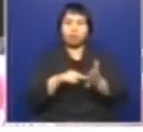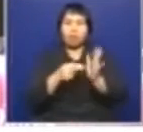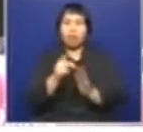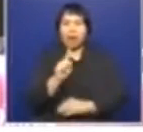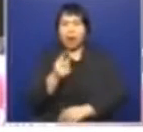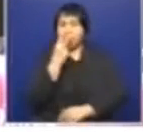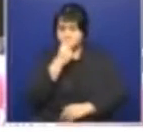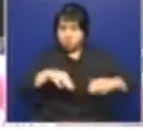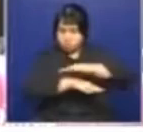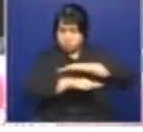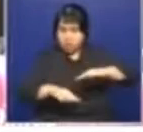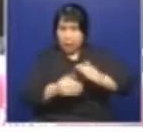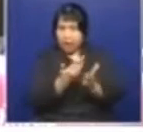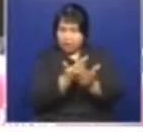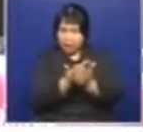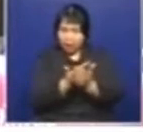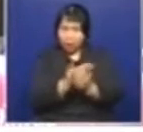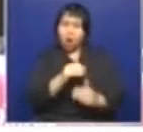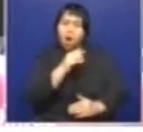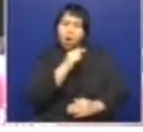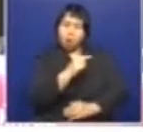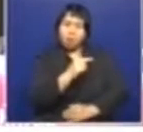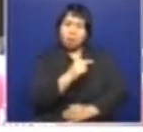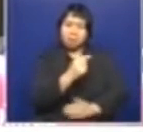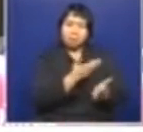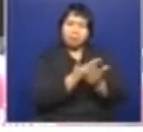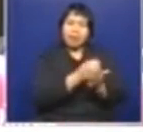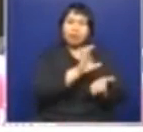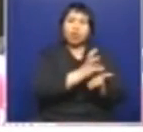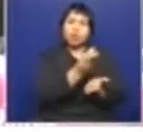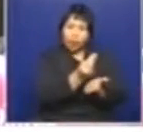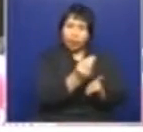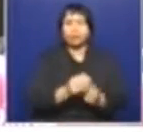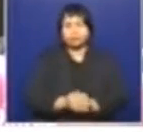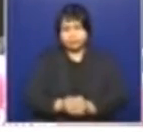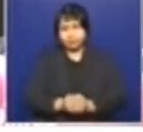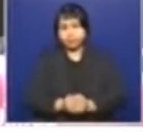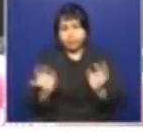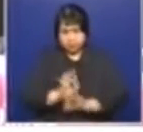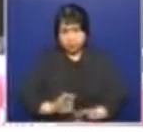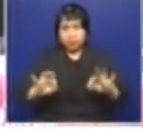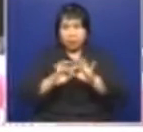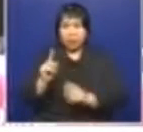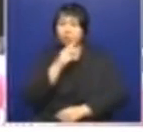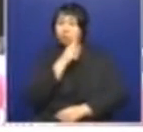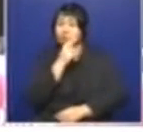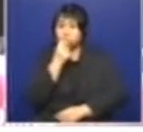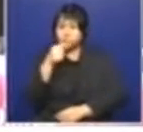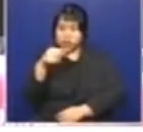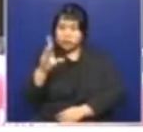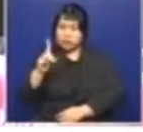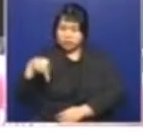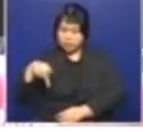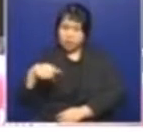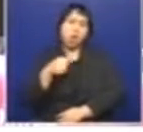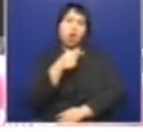ที่มามันลบจากจุดไหนอ่ะแต่ที่สำคัญที่สุดครับจะดู GDP ลบไม่ลบเนี่ย